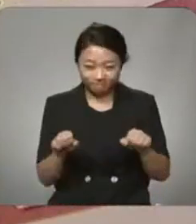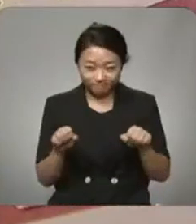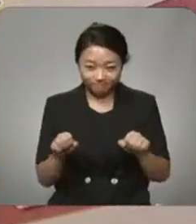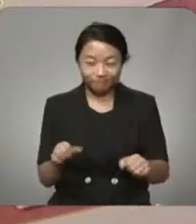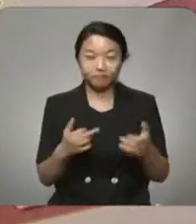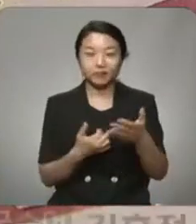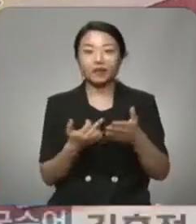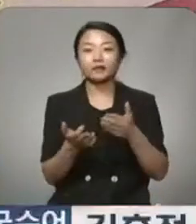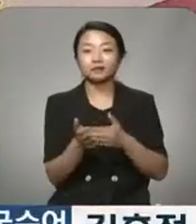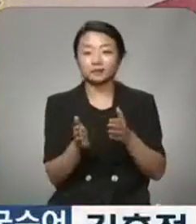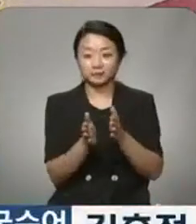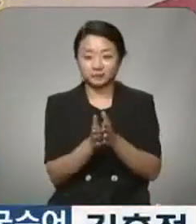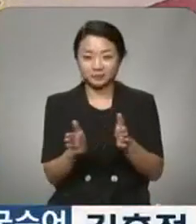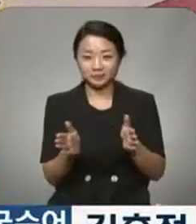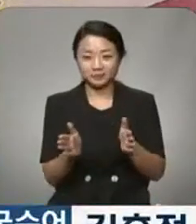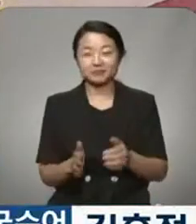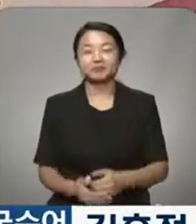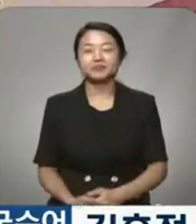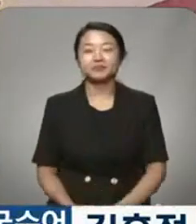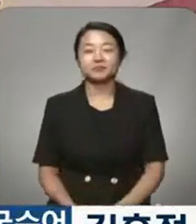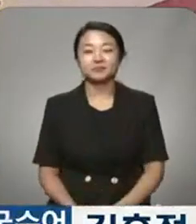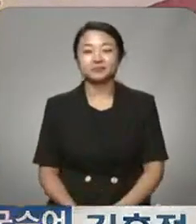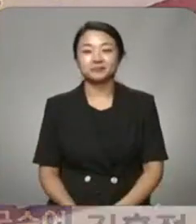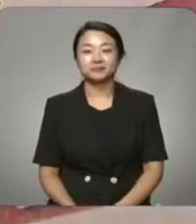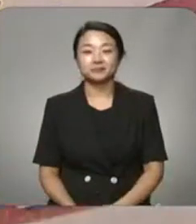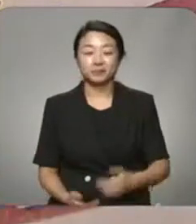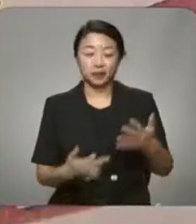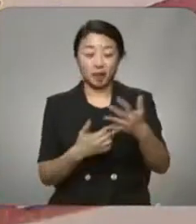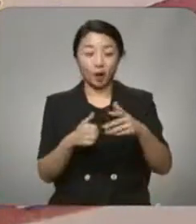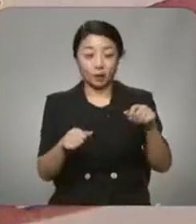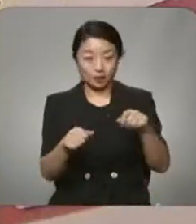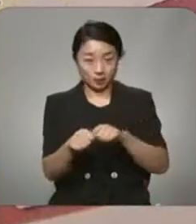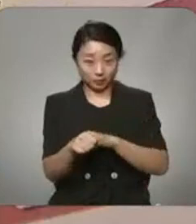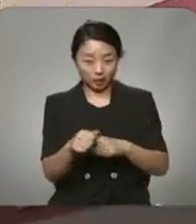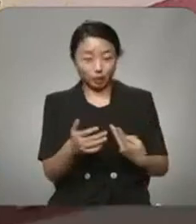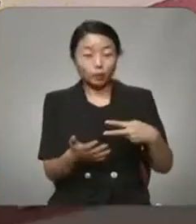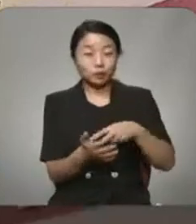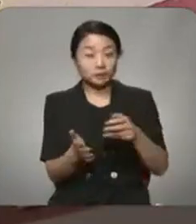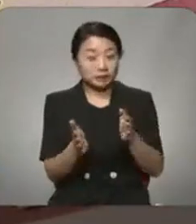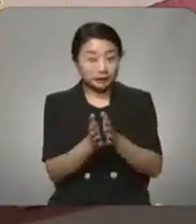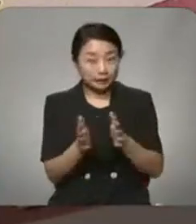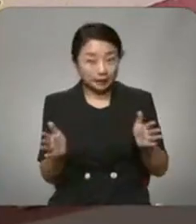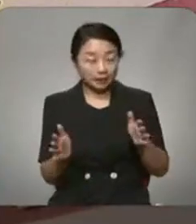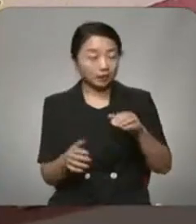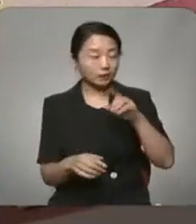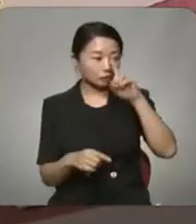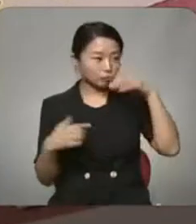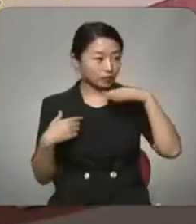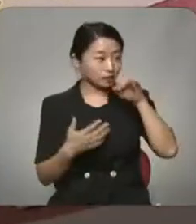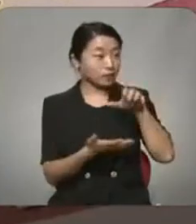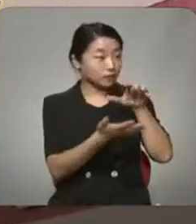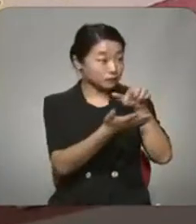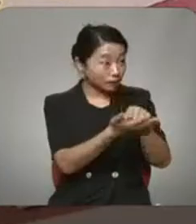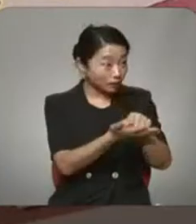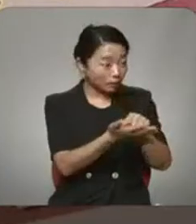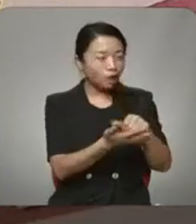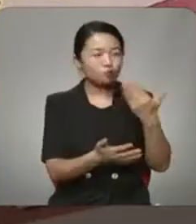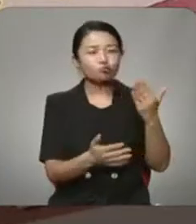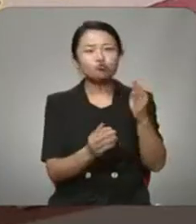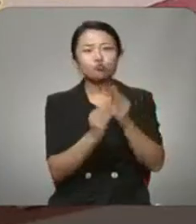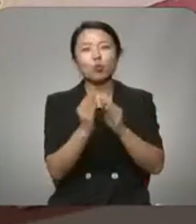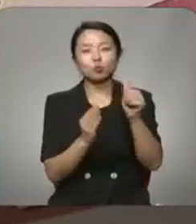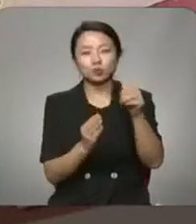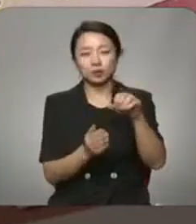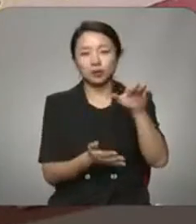여러분 안녕하십니까? 9시 강원 뉴스입니다. 강원특별자치도가 출범 이후 첫 국비 확보전에서 9조 5천억 원을